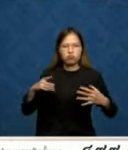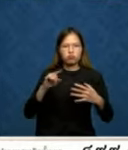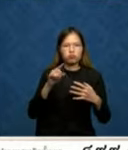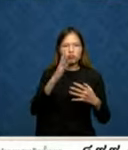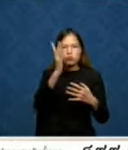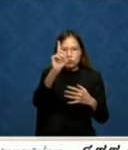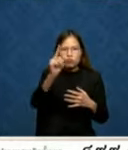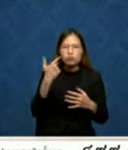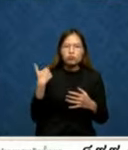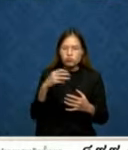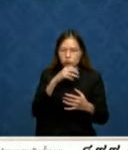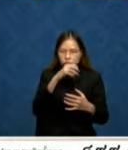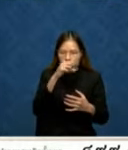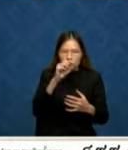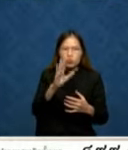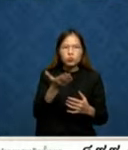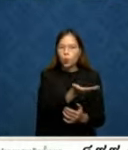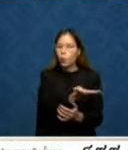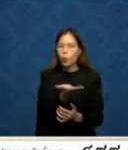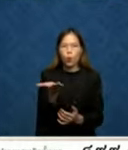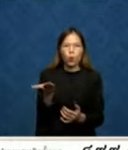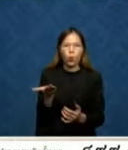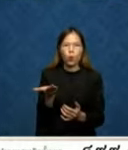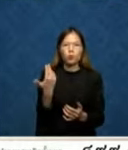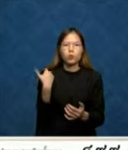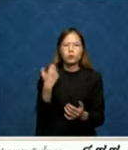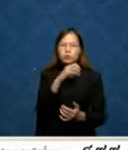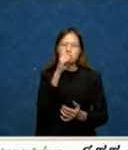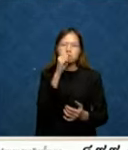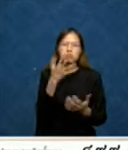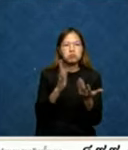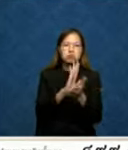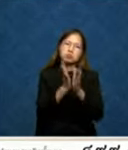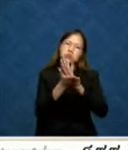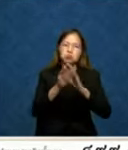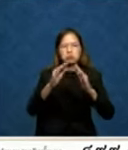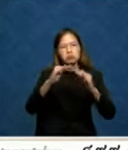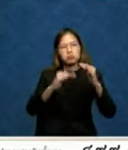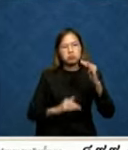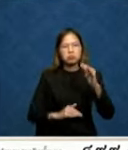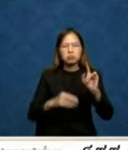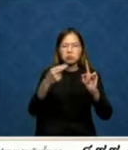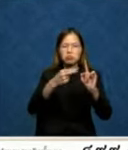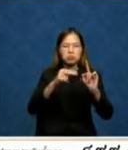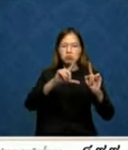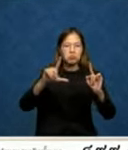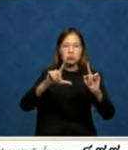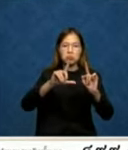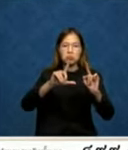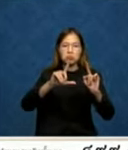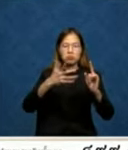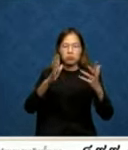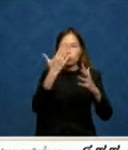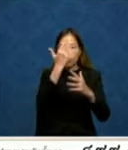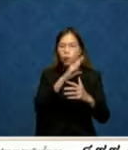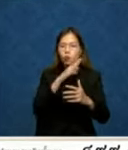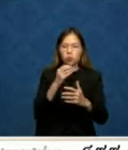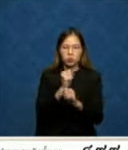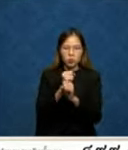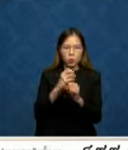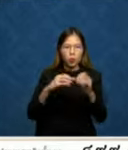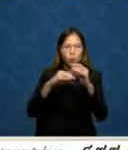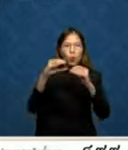สงวนความเห็นของท่านด้วยนะครับท่านสงวนความเห็นขอปรับลดเหลือ 10,000 ล้านบาทถามว่า 10,000 ล้านบาทหากจะดำเนินโครง